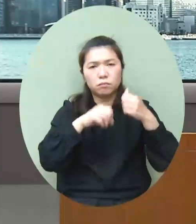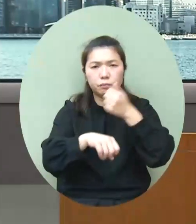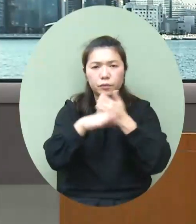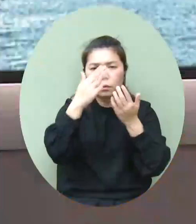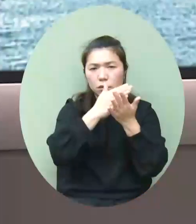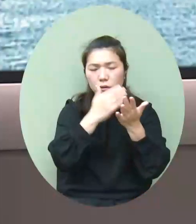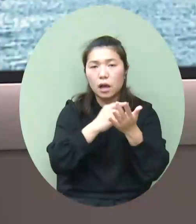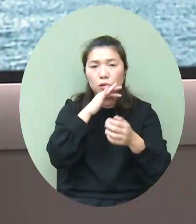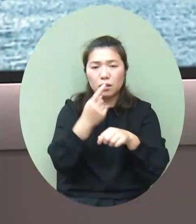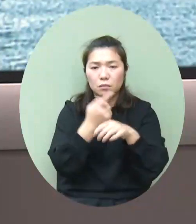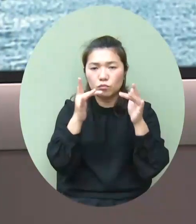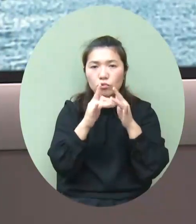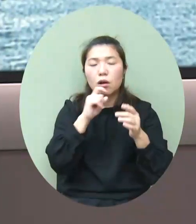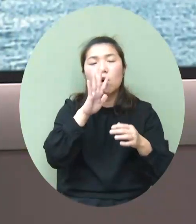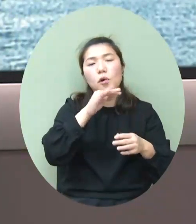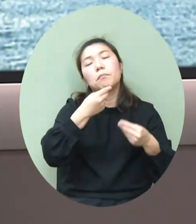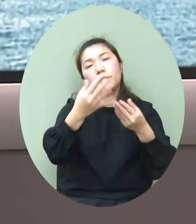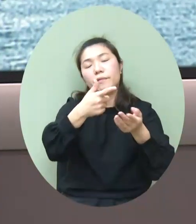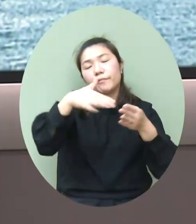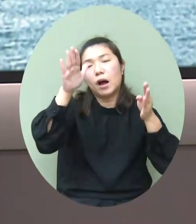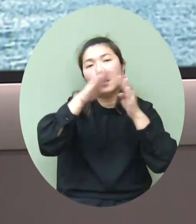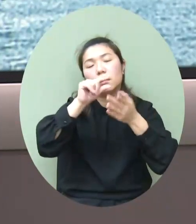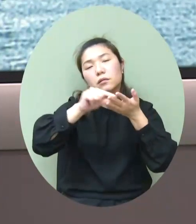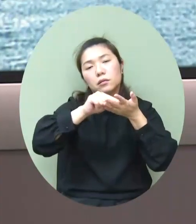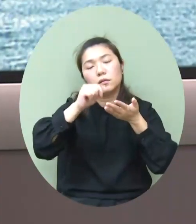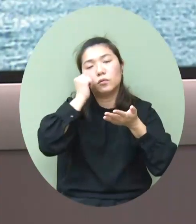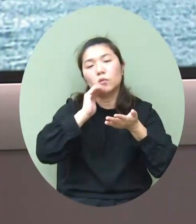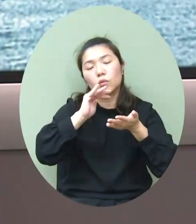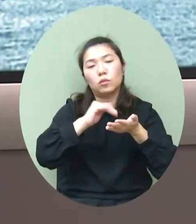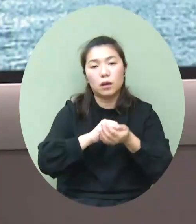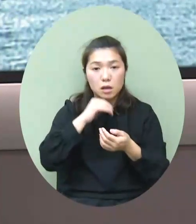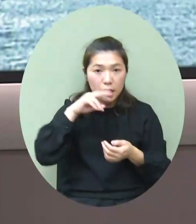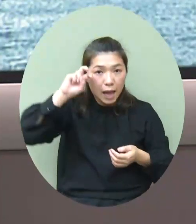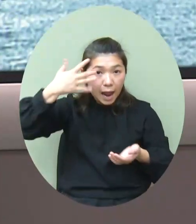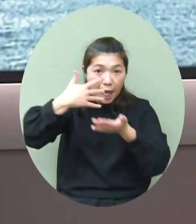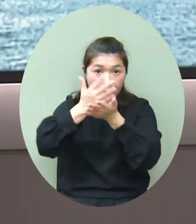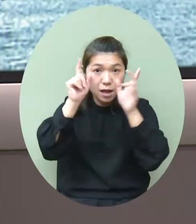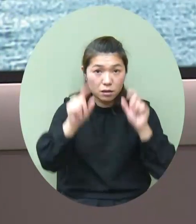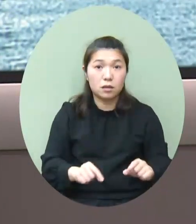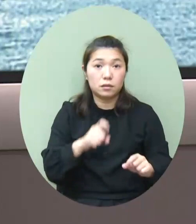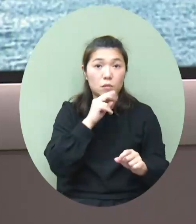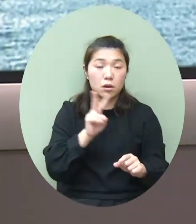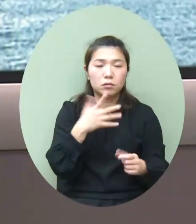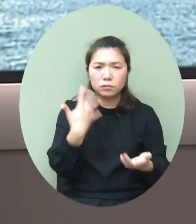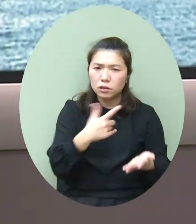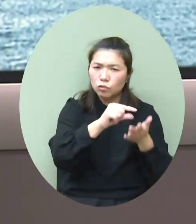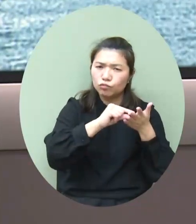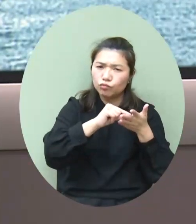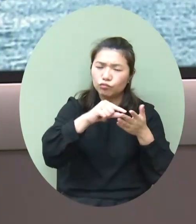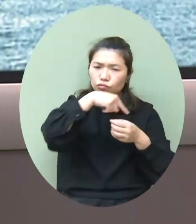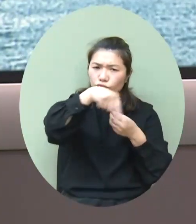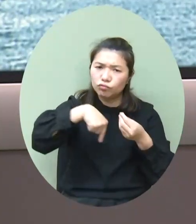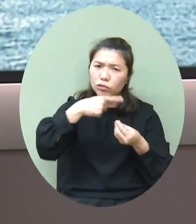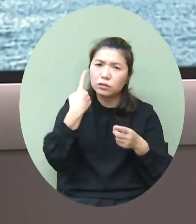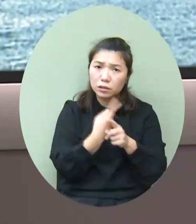制，临床的机制去处理。如果他们临床的情况是稳定，会把他们送回